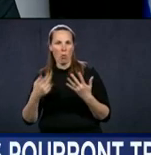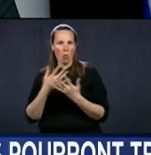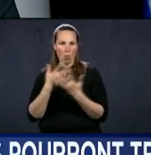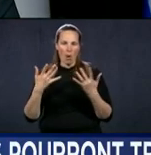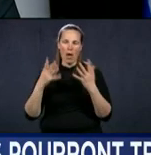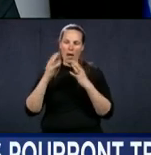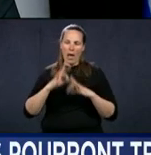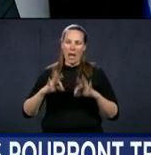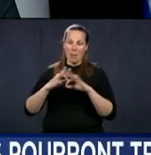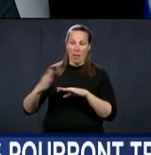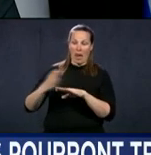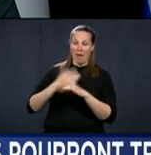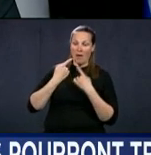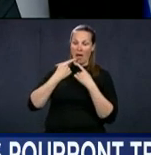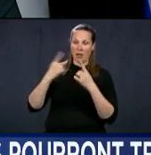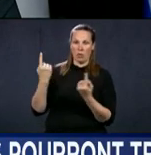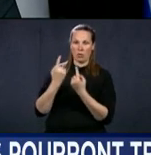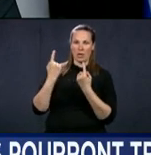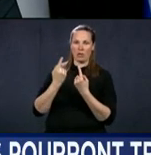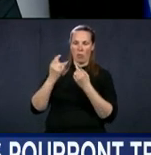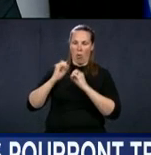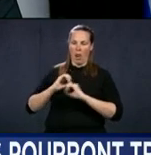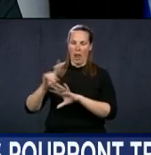se préparer. Ce que je tiens à dire, c'est que